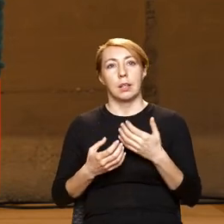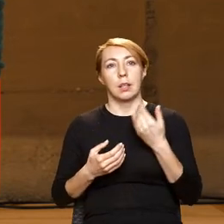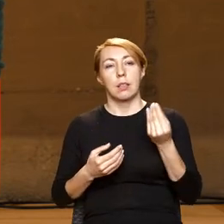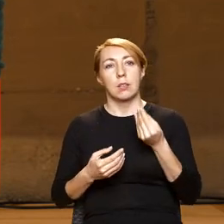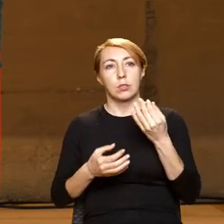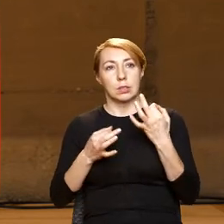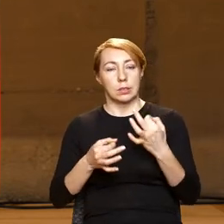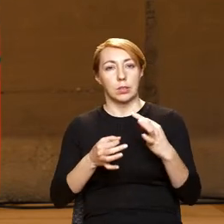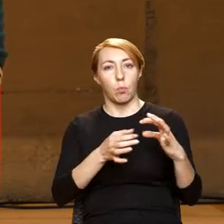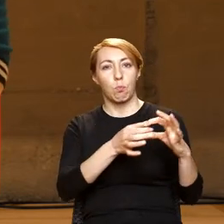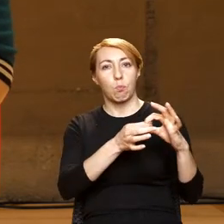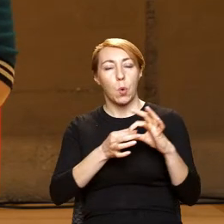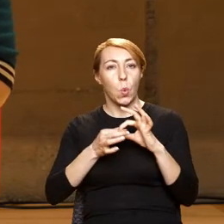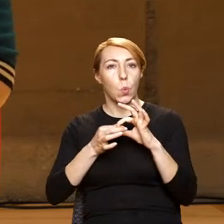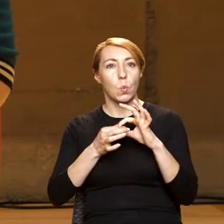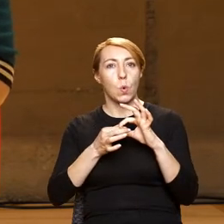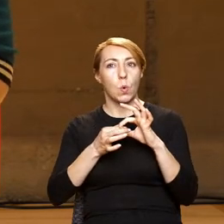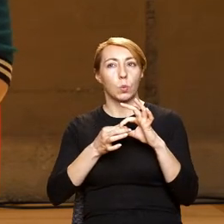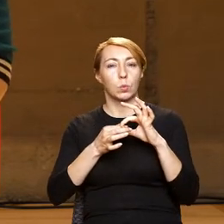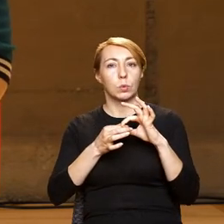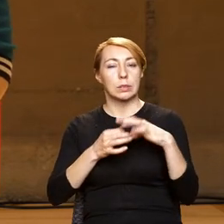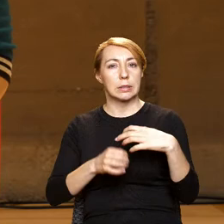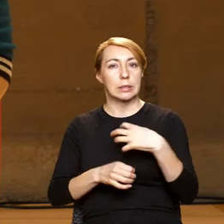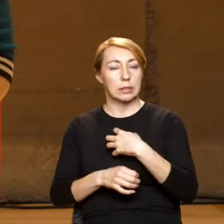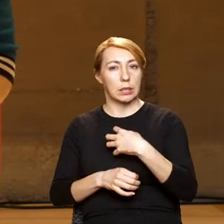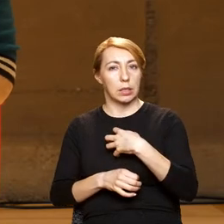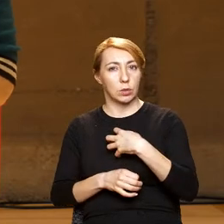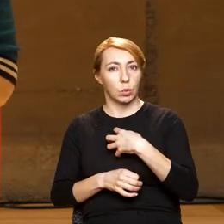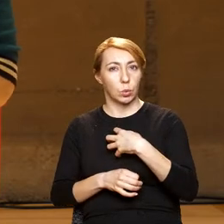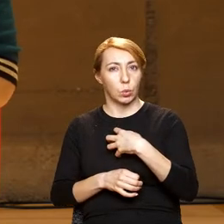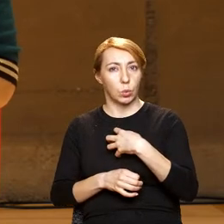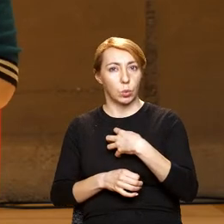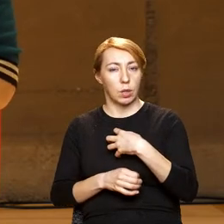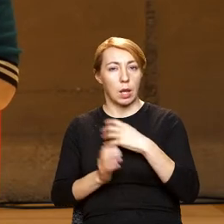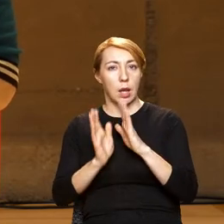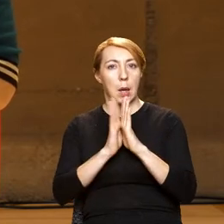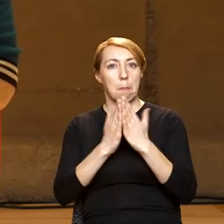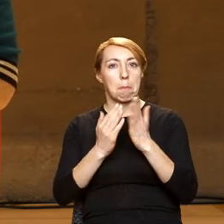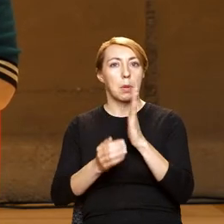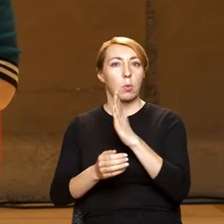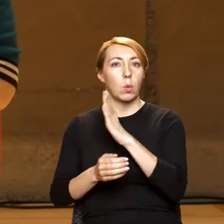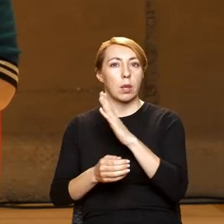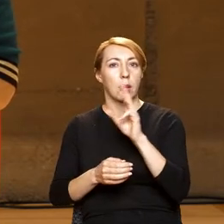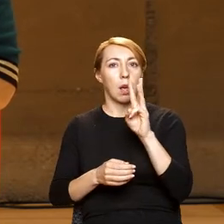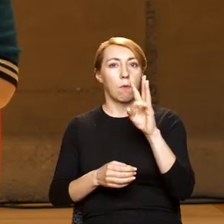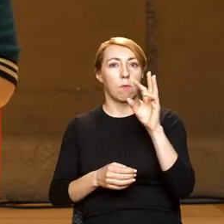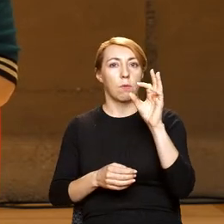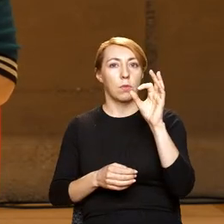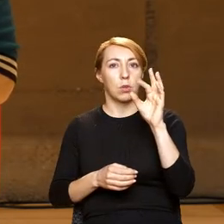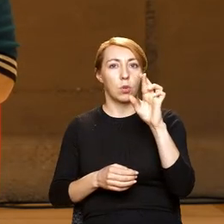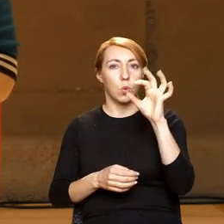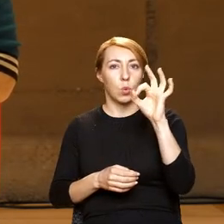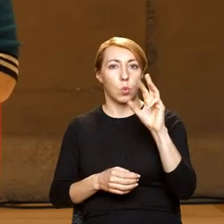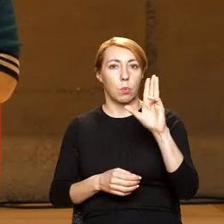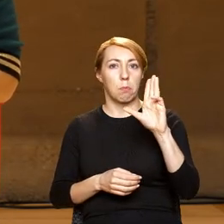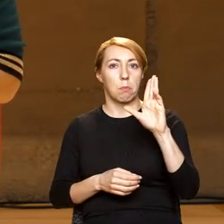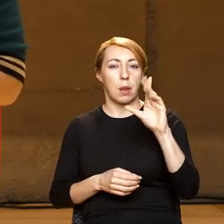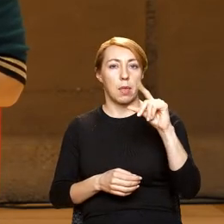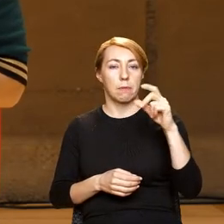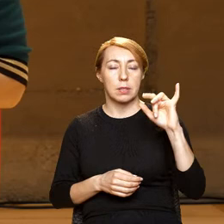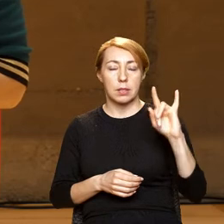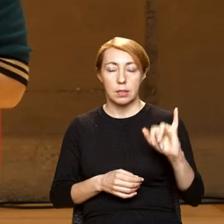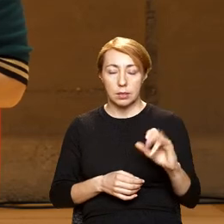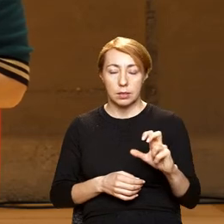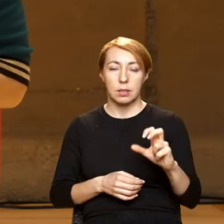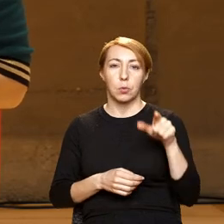połączyć z dyrektorem Biblioteki Wróblewskich. To jest taka może i niespodzianka